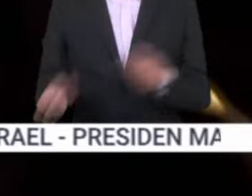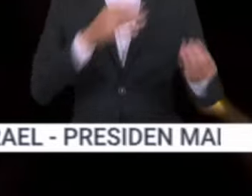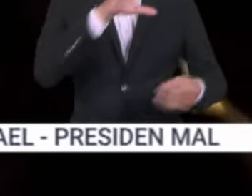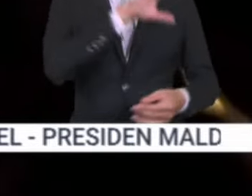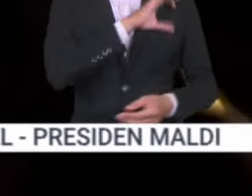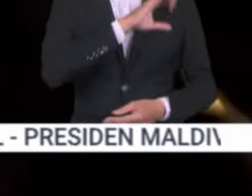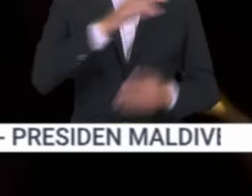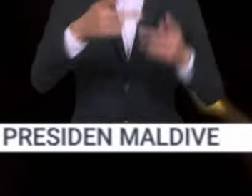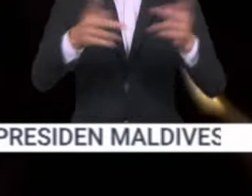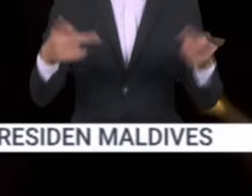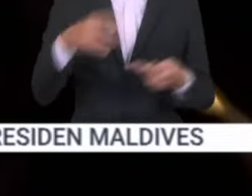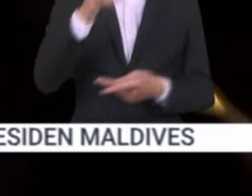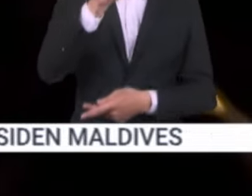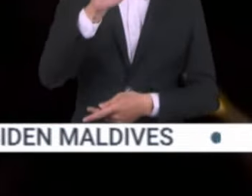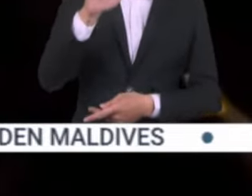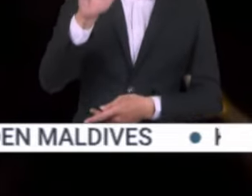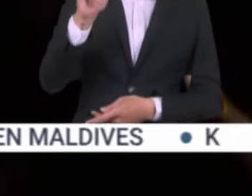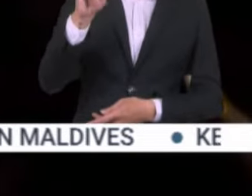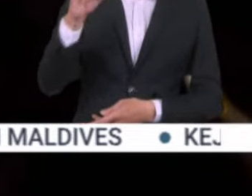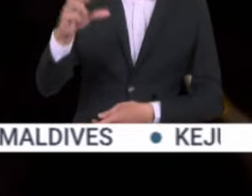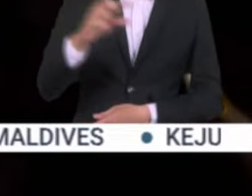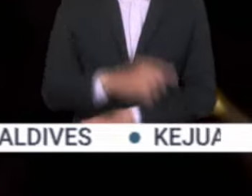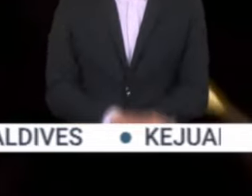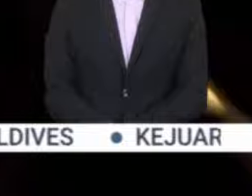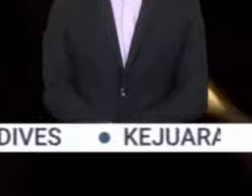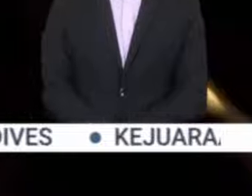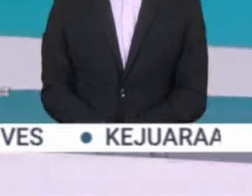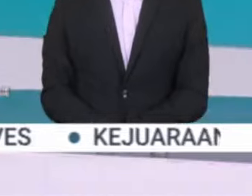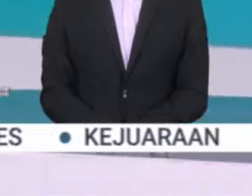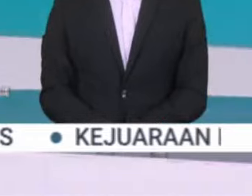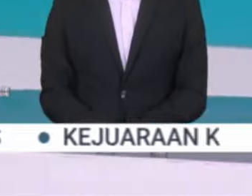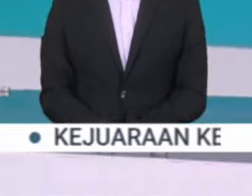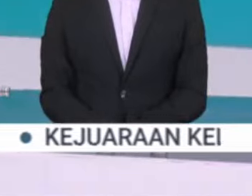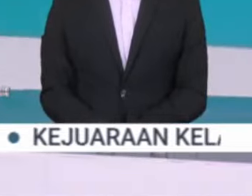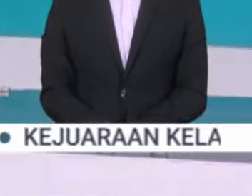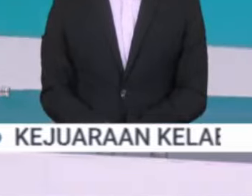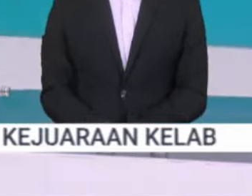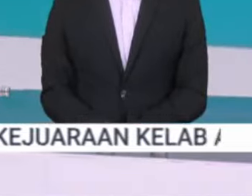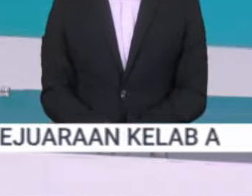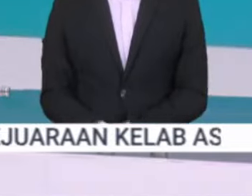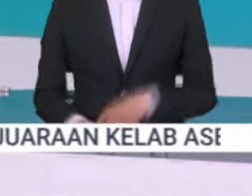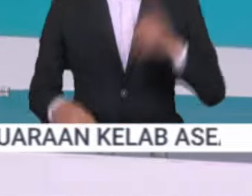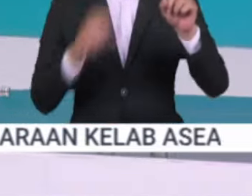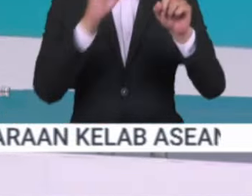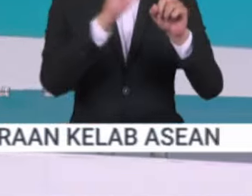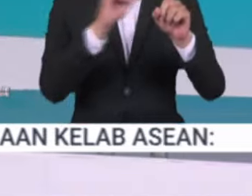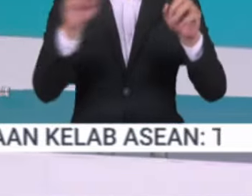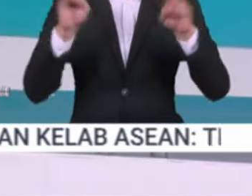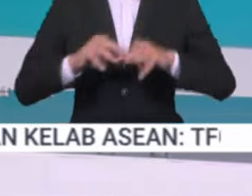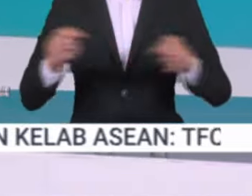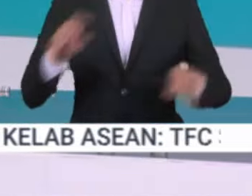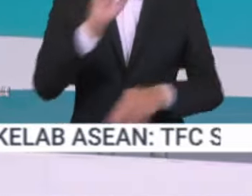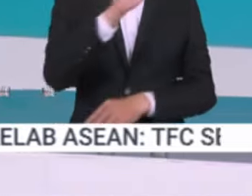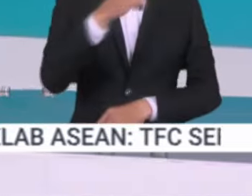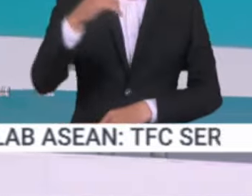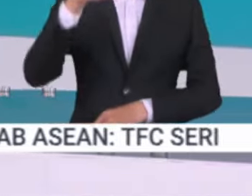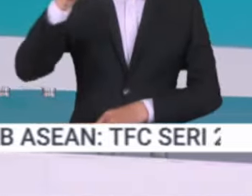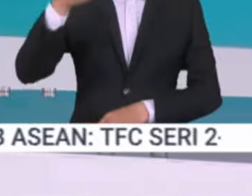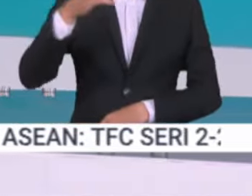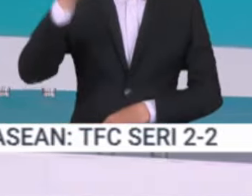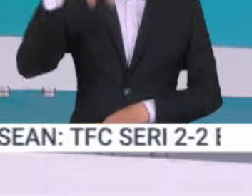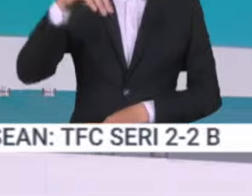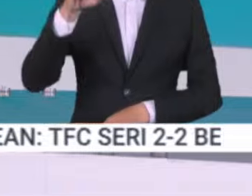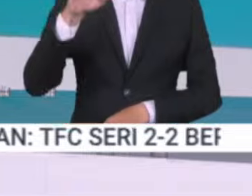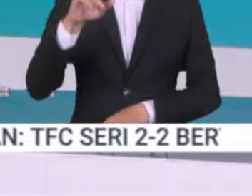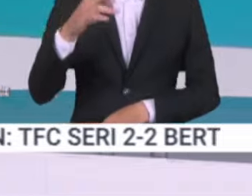polis Kuala Nerang untuk tindakan lanjut. Seramai 101 murid Sekolah Kebangsaan